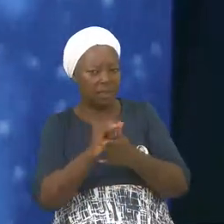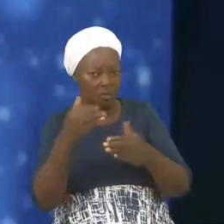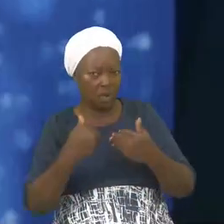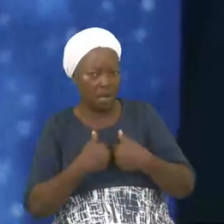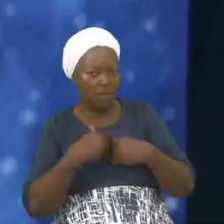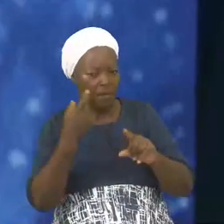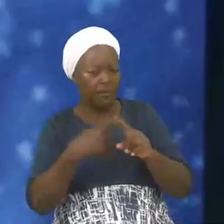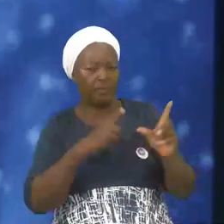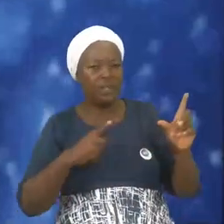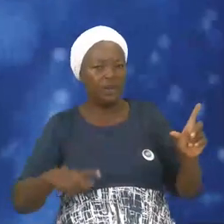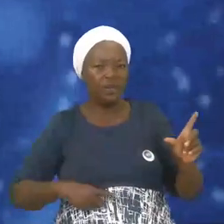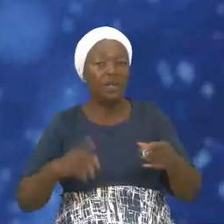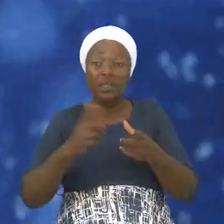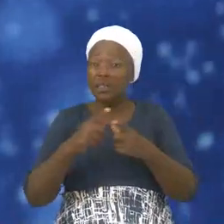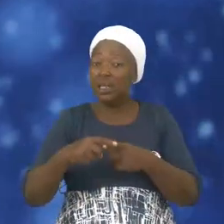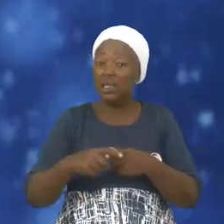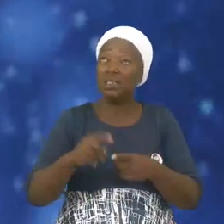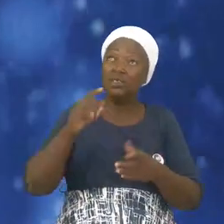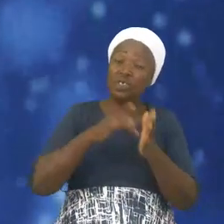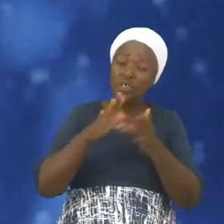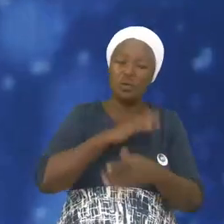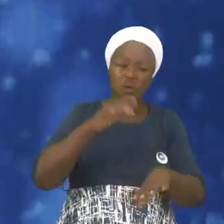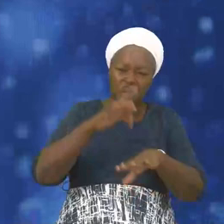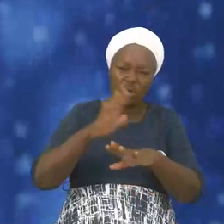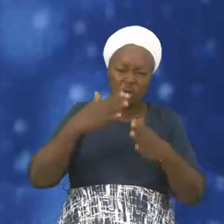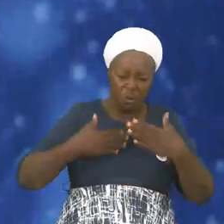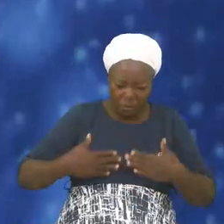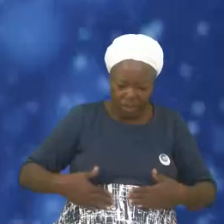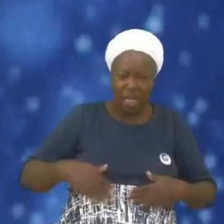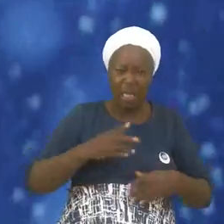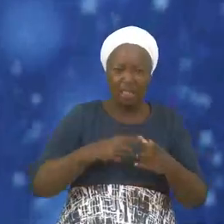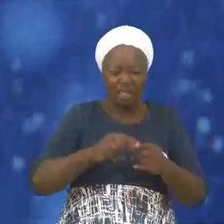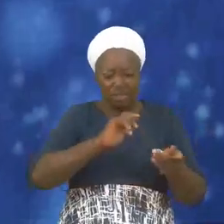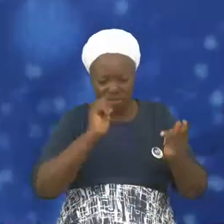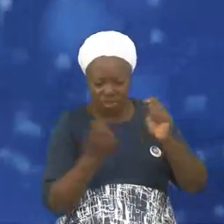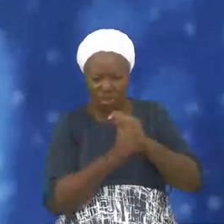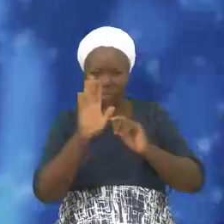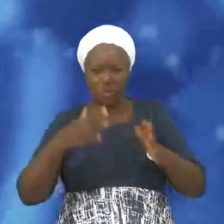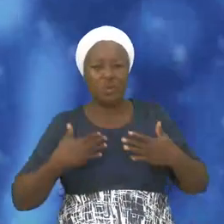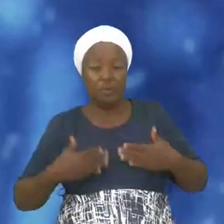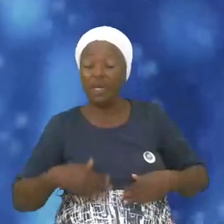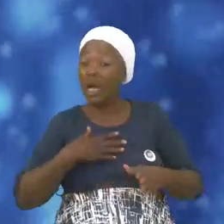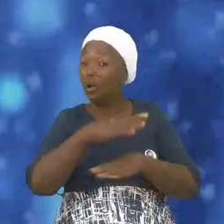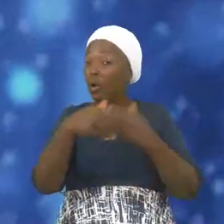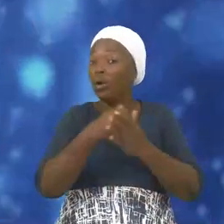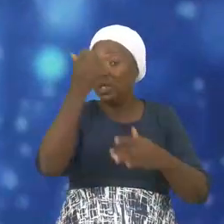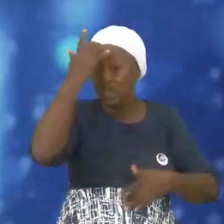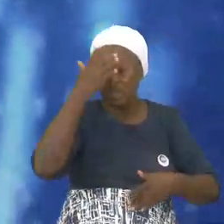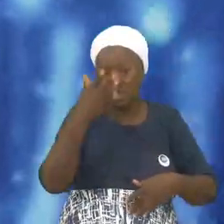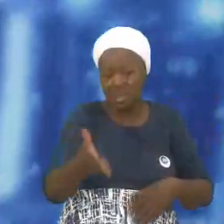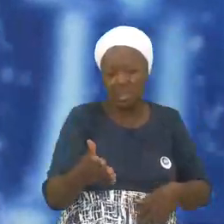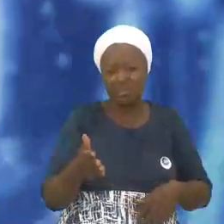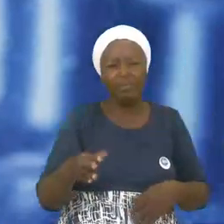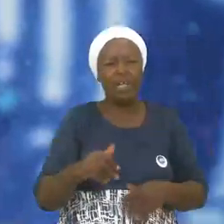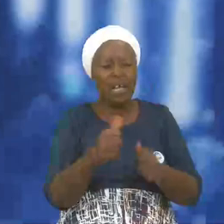ton âme. Ça, c'est la rédemption que tu as de la part du Seigneur. Ensuite, il va toucher ton corps. Il va changer